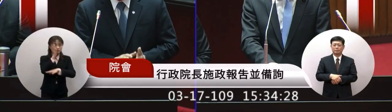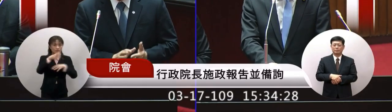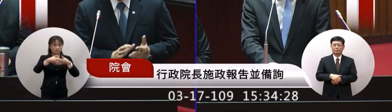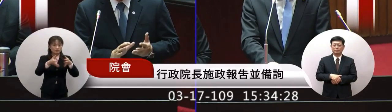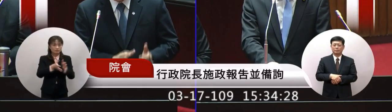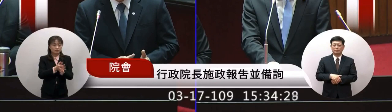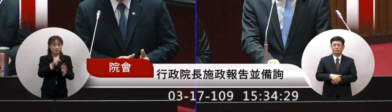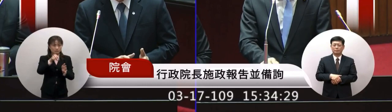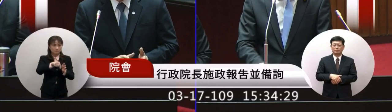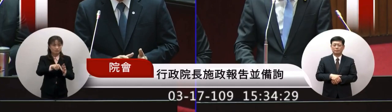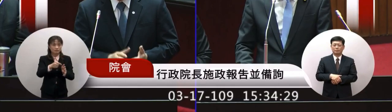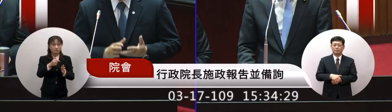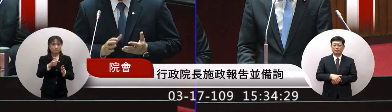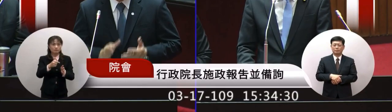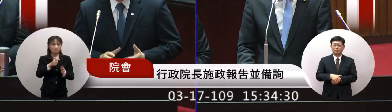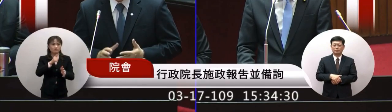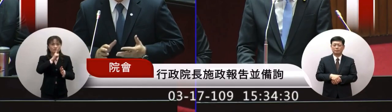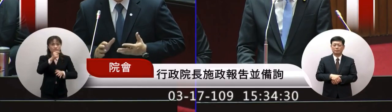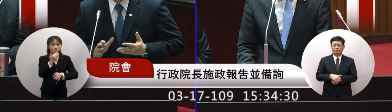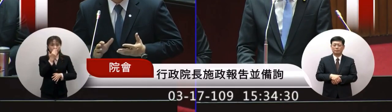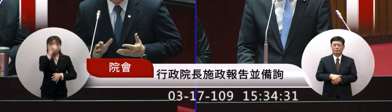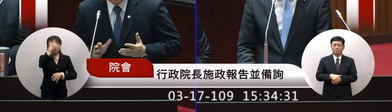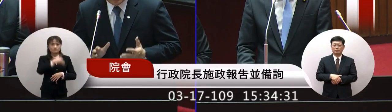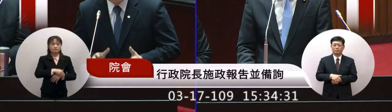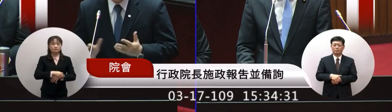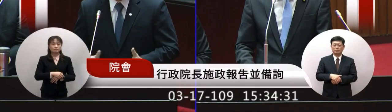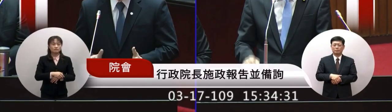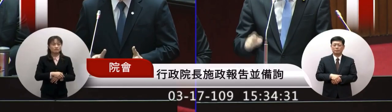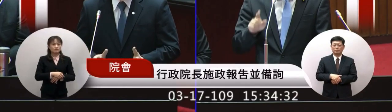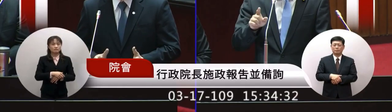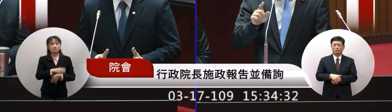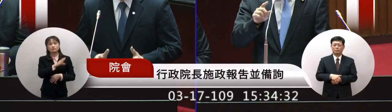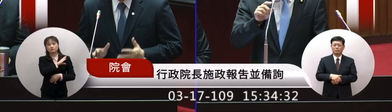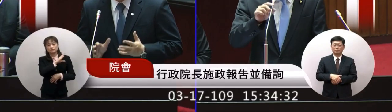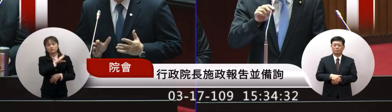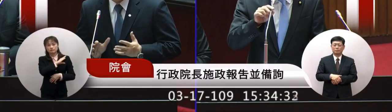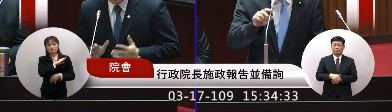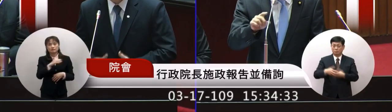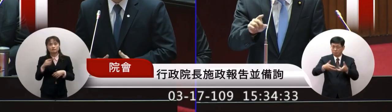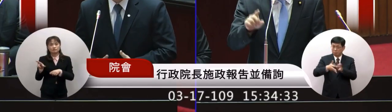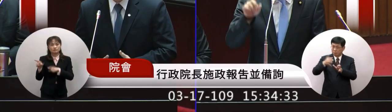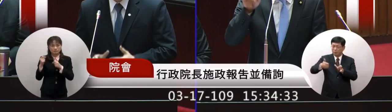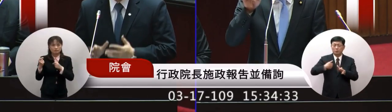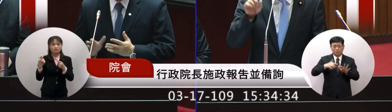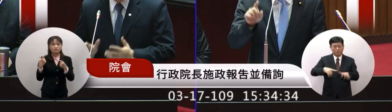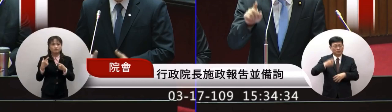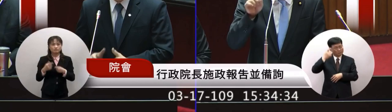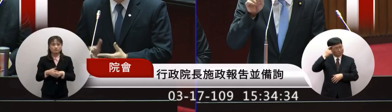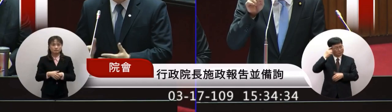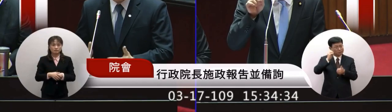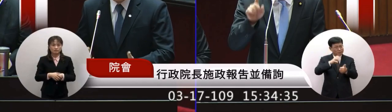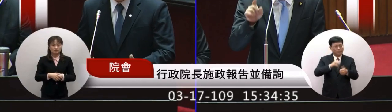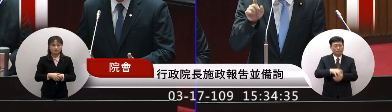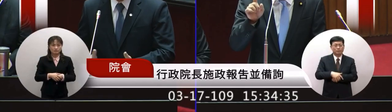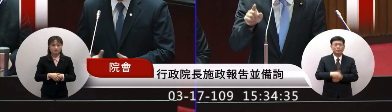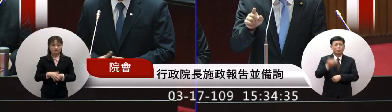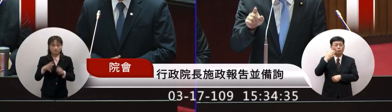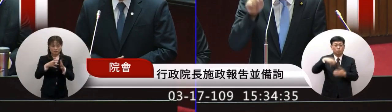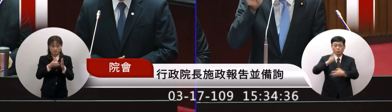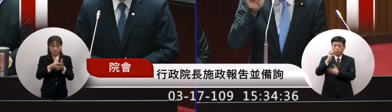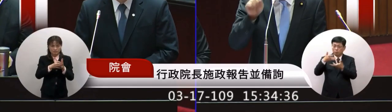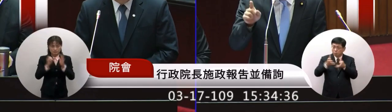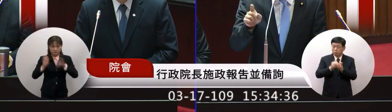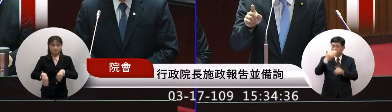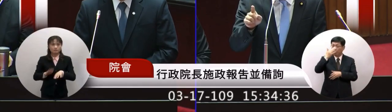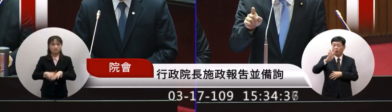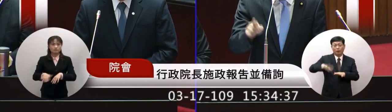个是胜诉，我们呢当然就按照原来的。 哦，另外是讲嘛， 哦，那是这，那是来进步 赢，这